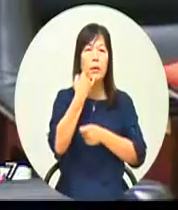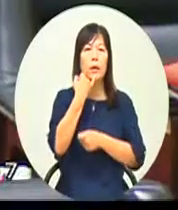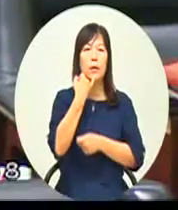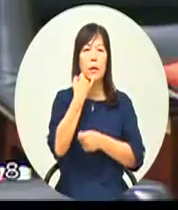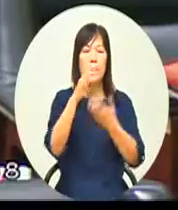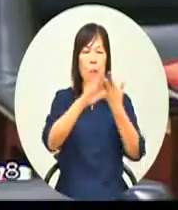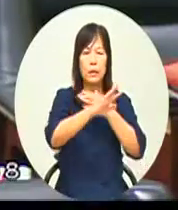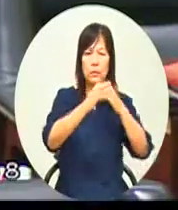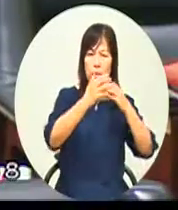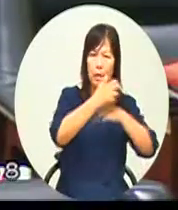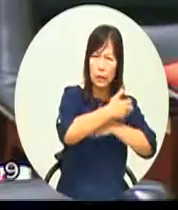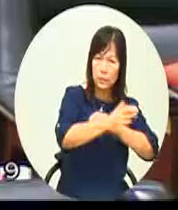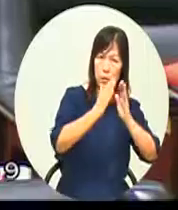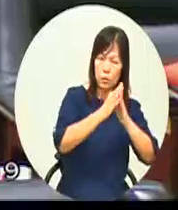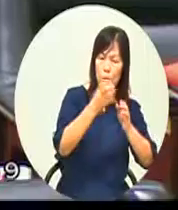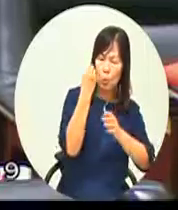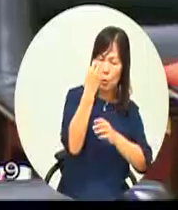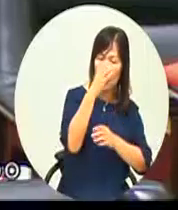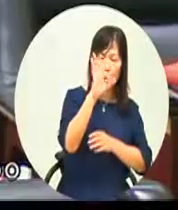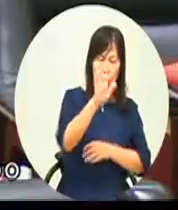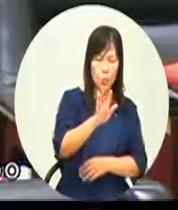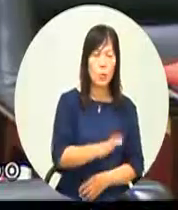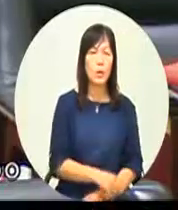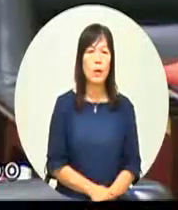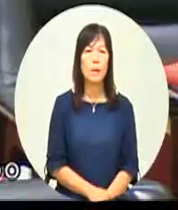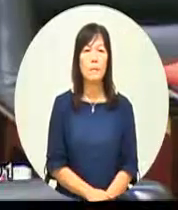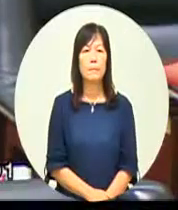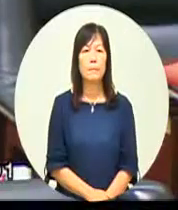都有这么流行的想法哦。